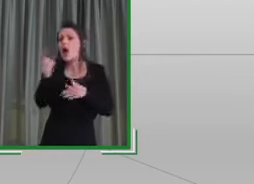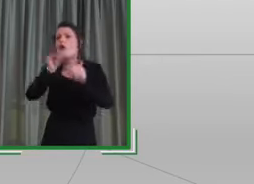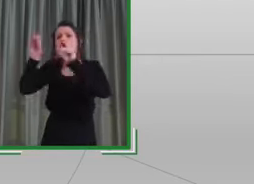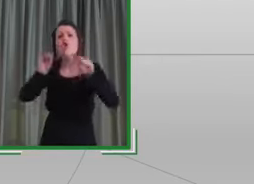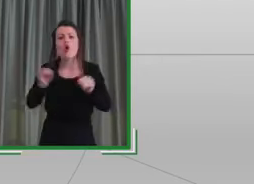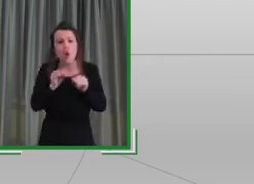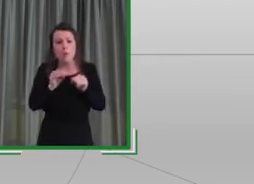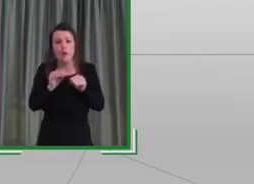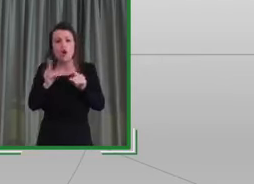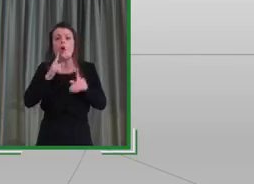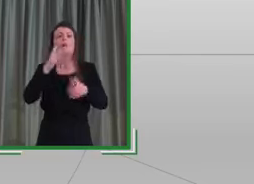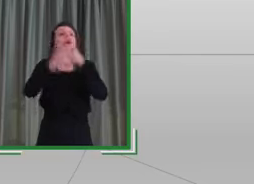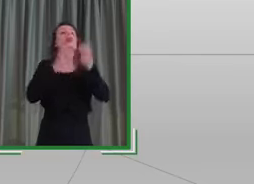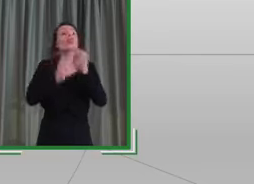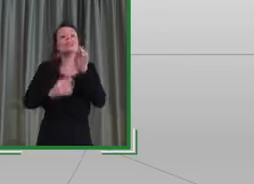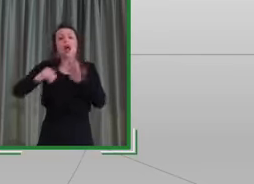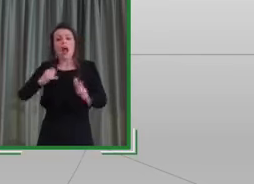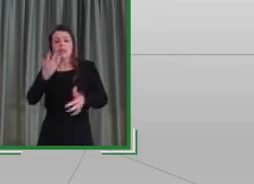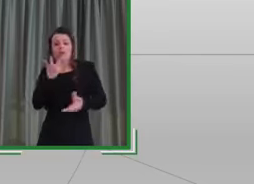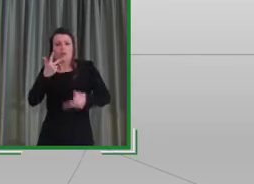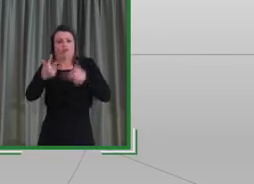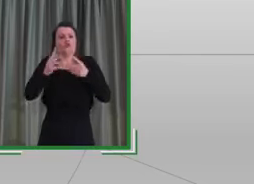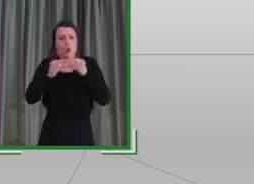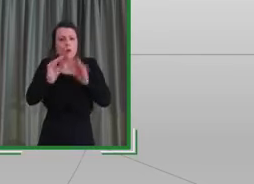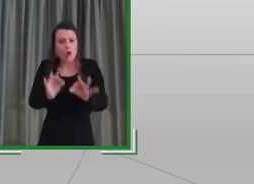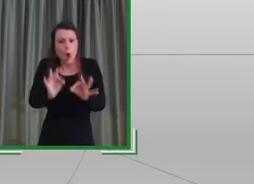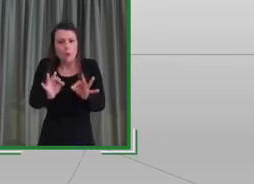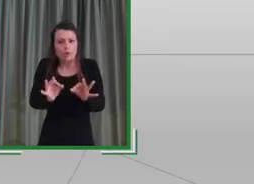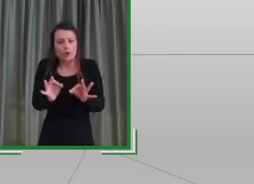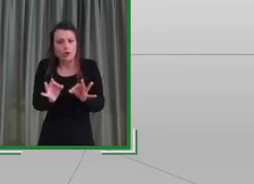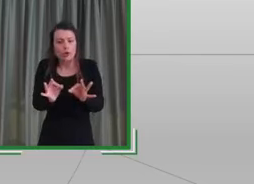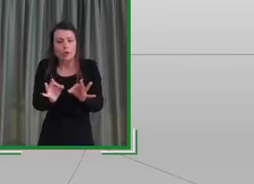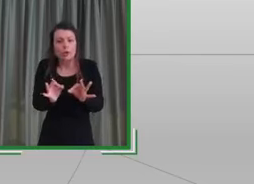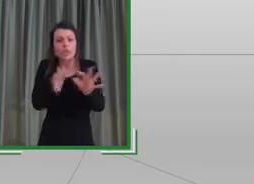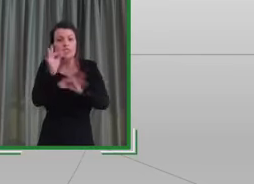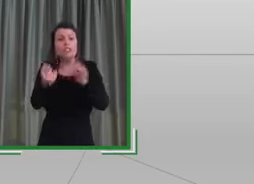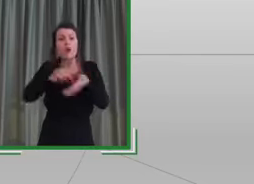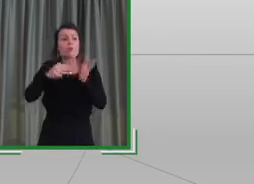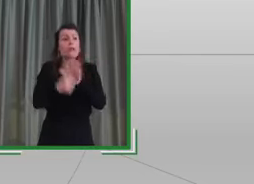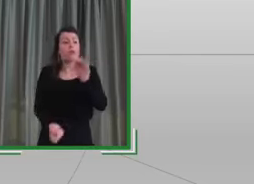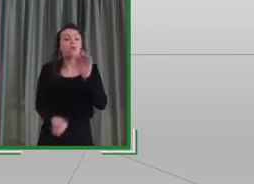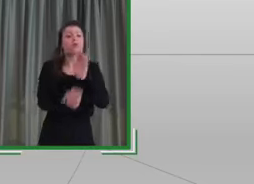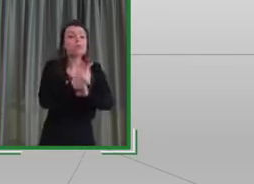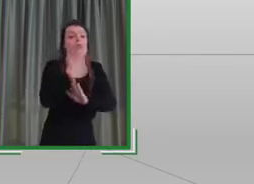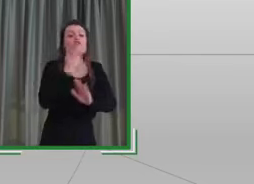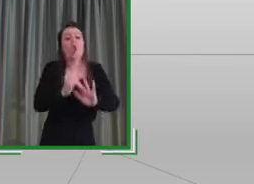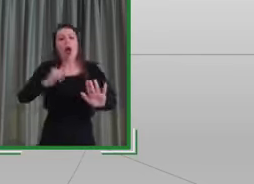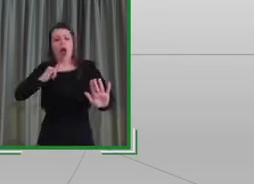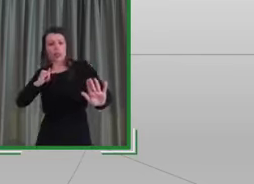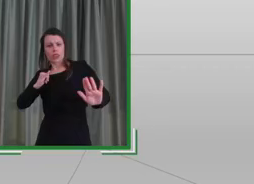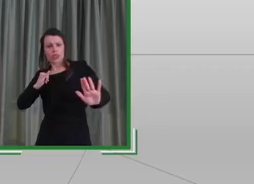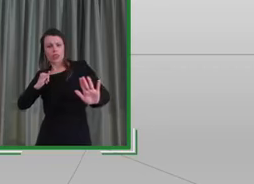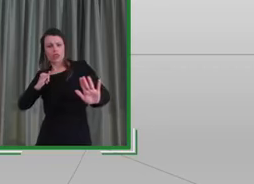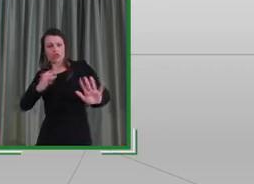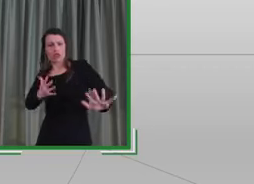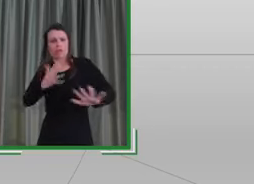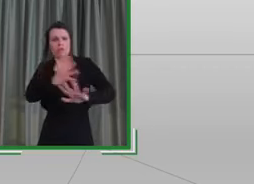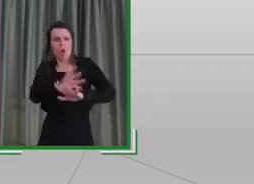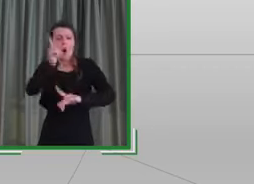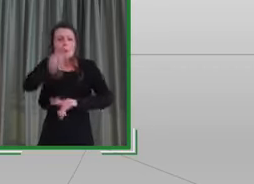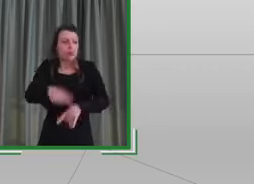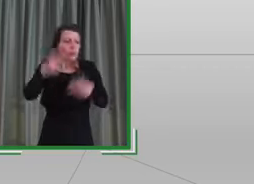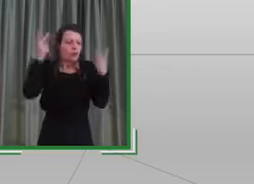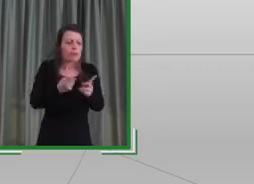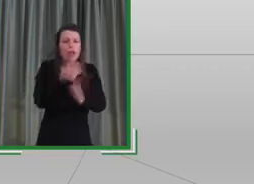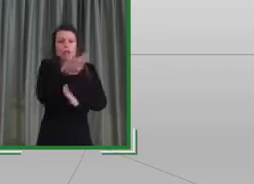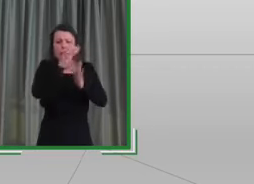quindi i lavori per anticipare i problemi che possiamo avere dopo oltre ad avere un valore scientifico inestimabile chiedete ad